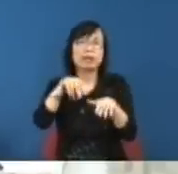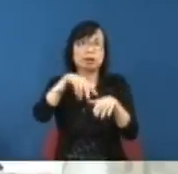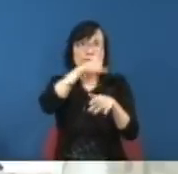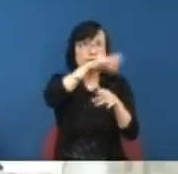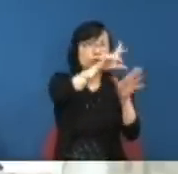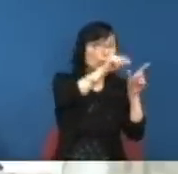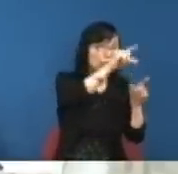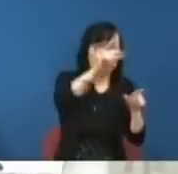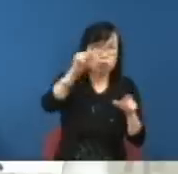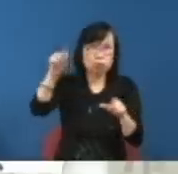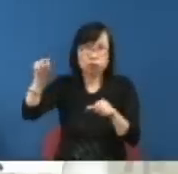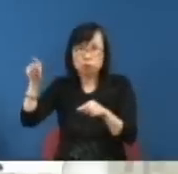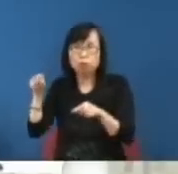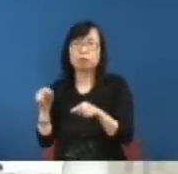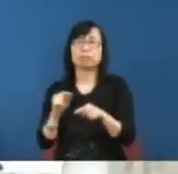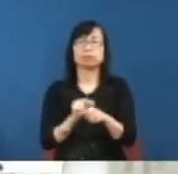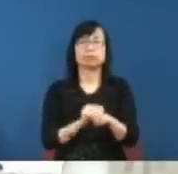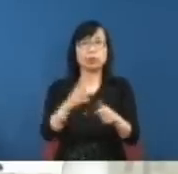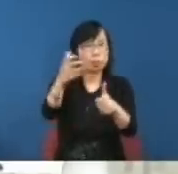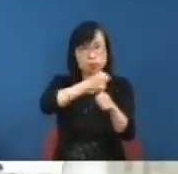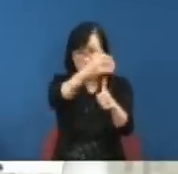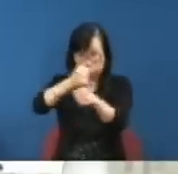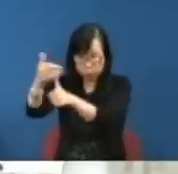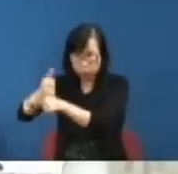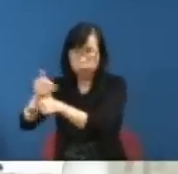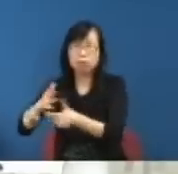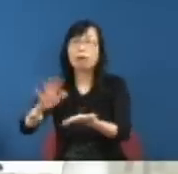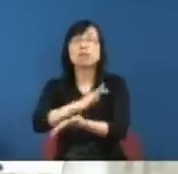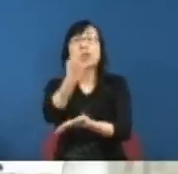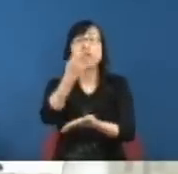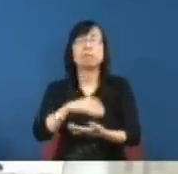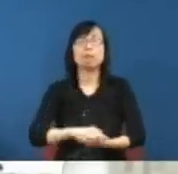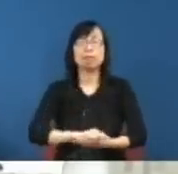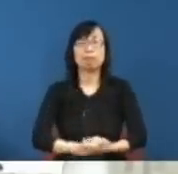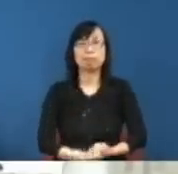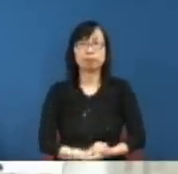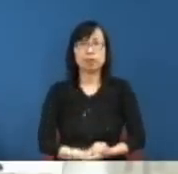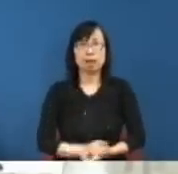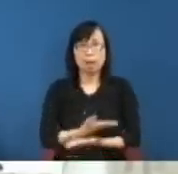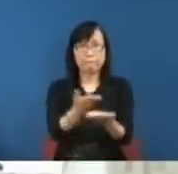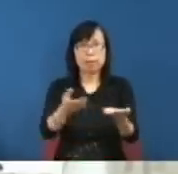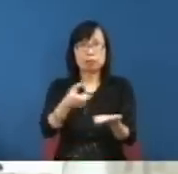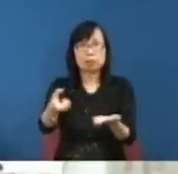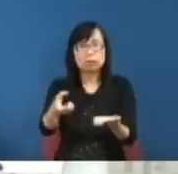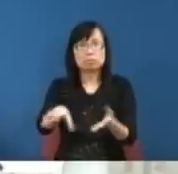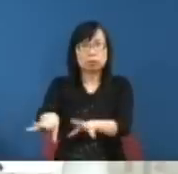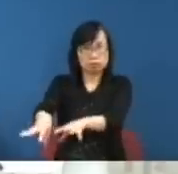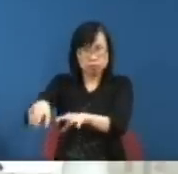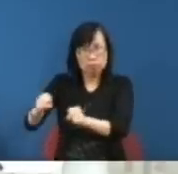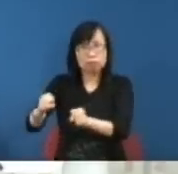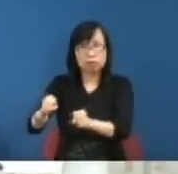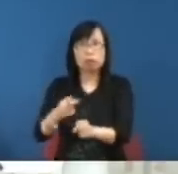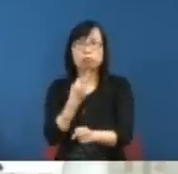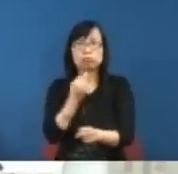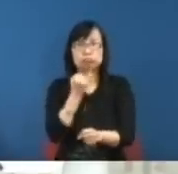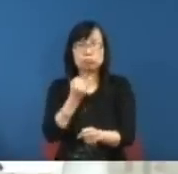周圍去即係、就是、掠奪三年啦。俾咗咁多錢救雷曼，唔係俾咗